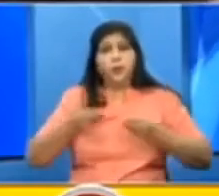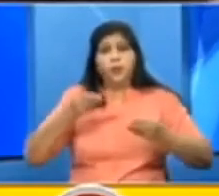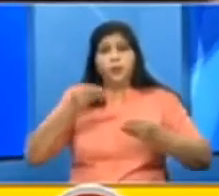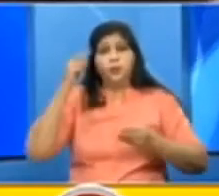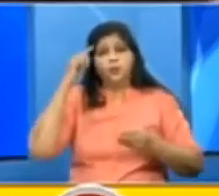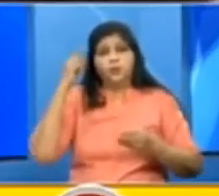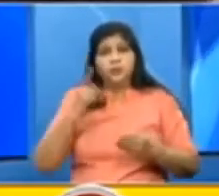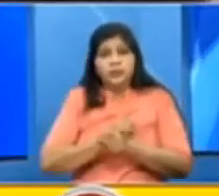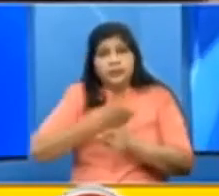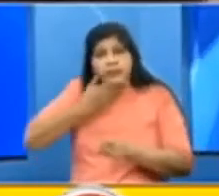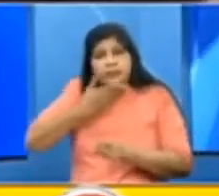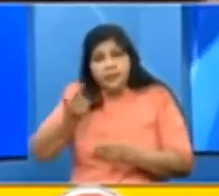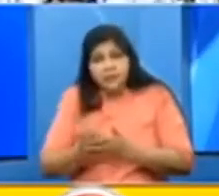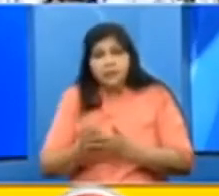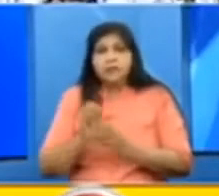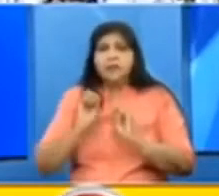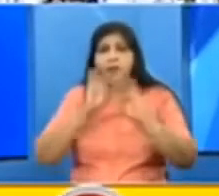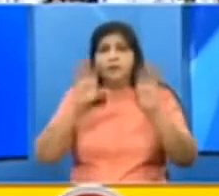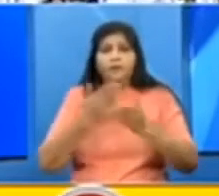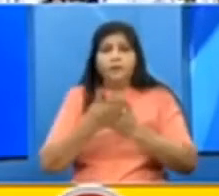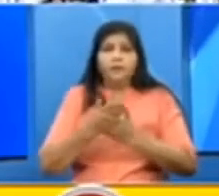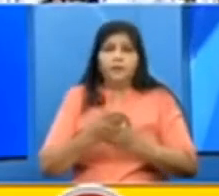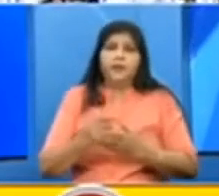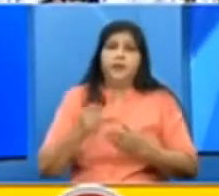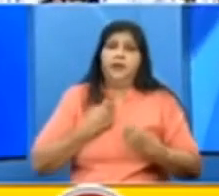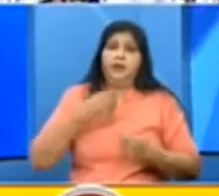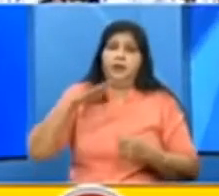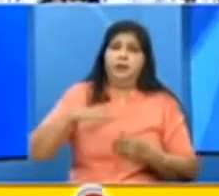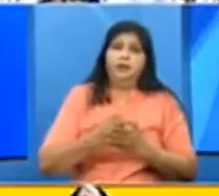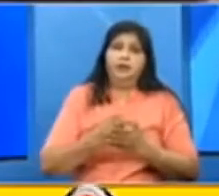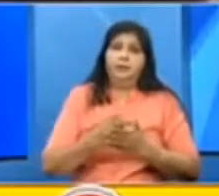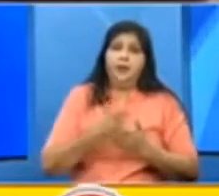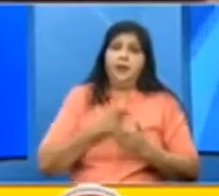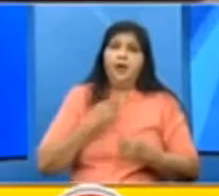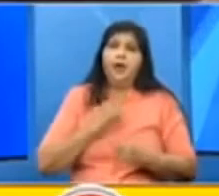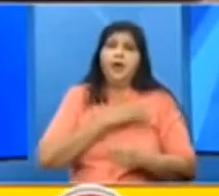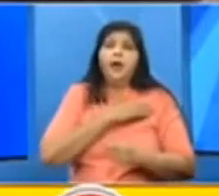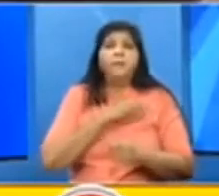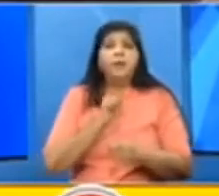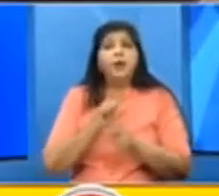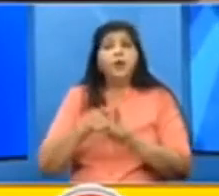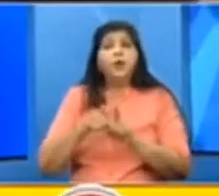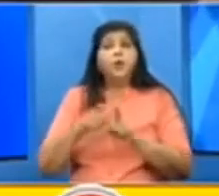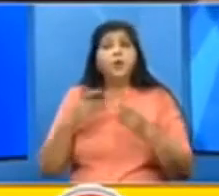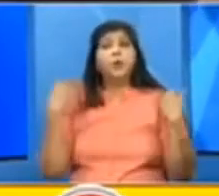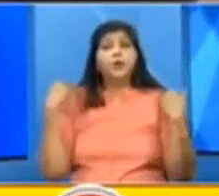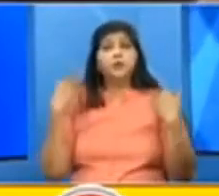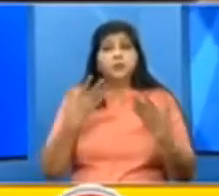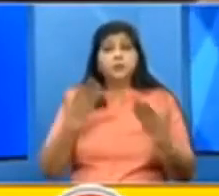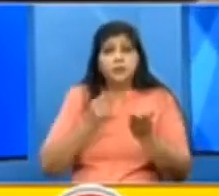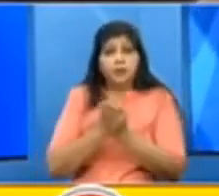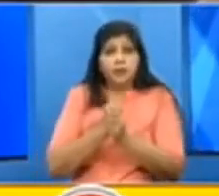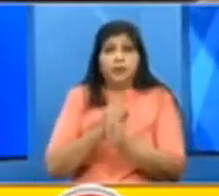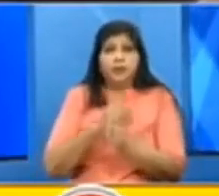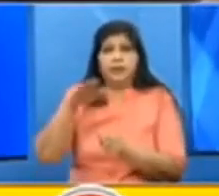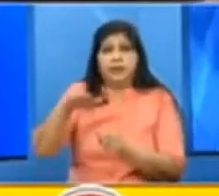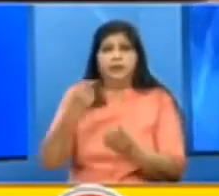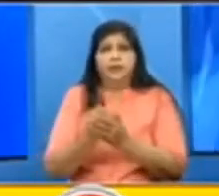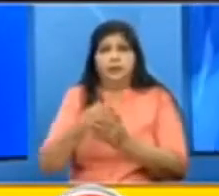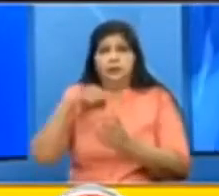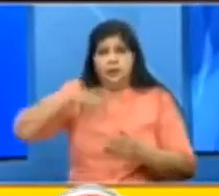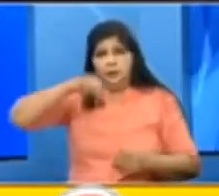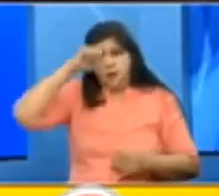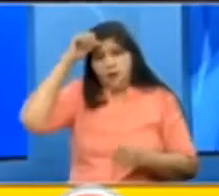और सिखाने का संकल्प लें, अपने कर्तव्यों के पालन का संकल्प लें। हमारा देश आज जिस ऊंचाई पर